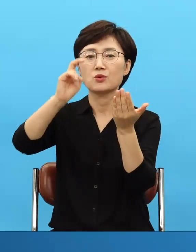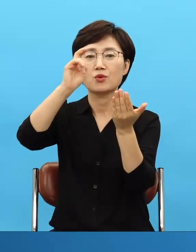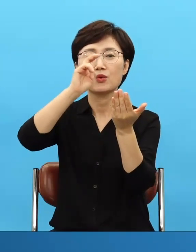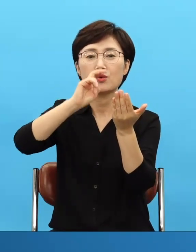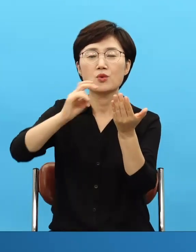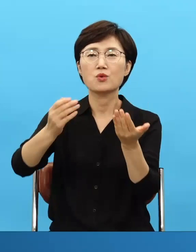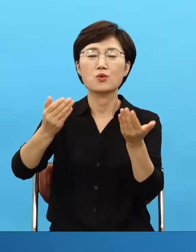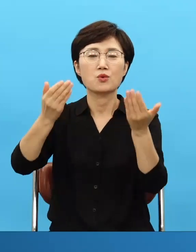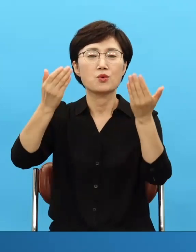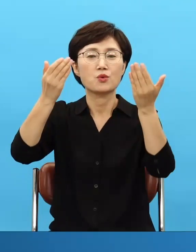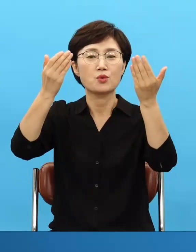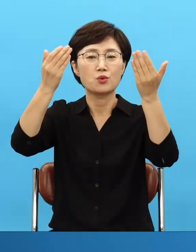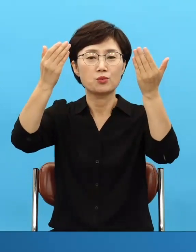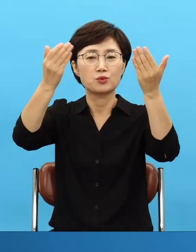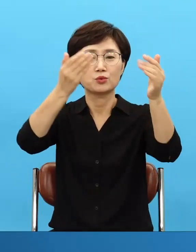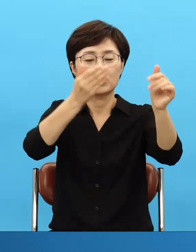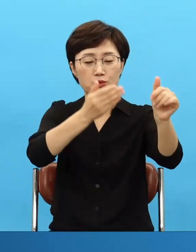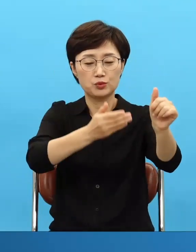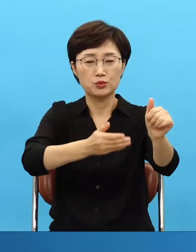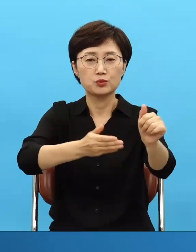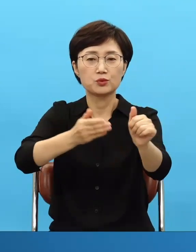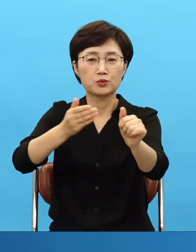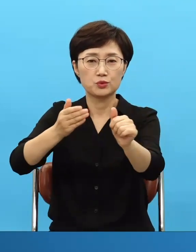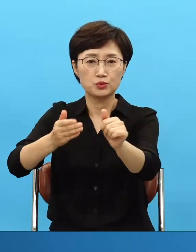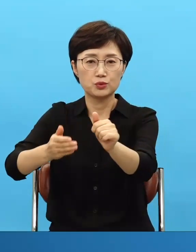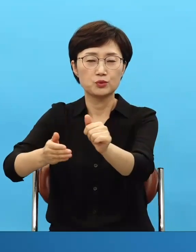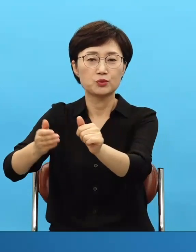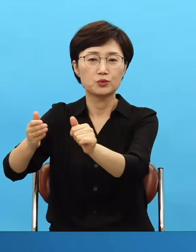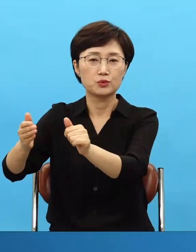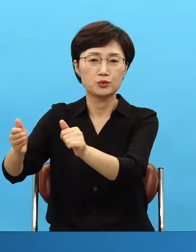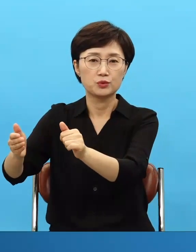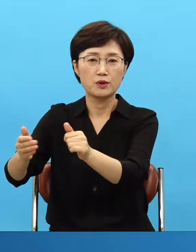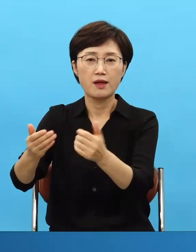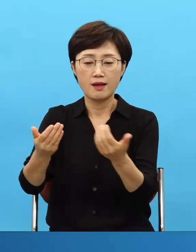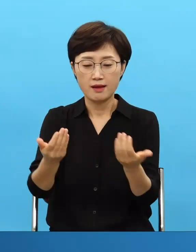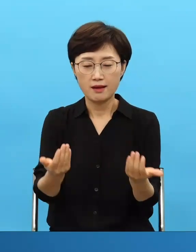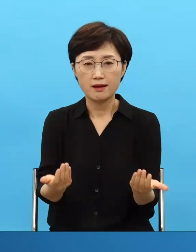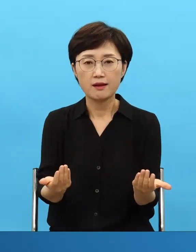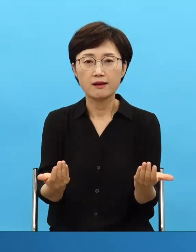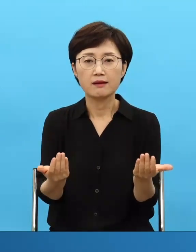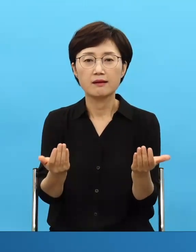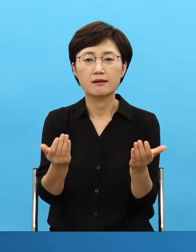다 찬송 부르세.